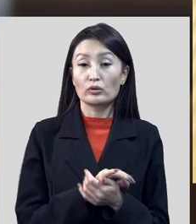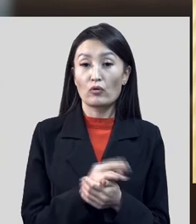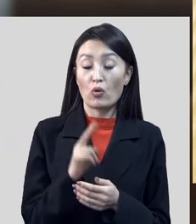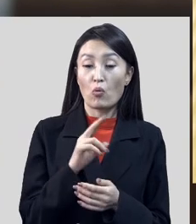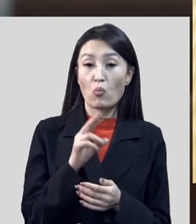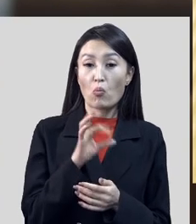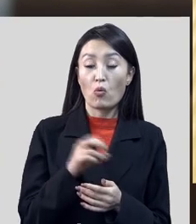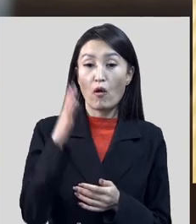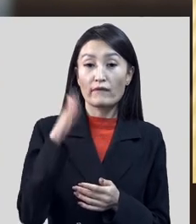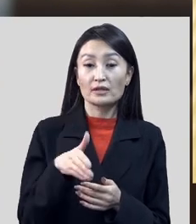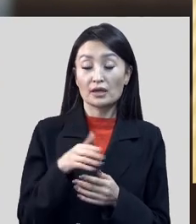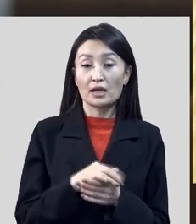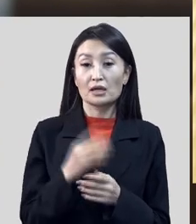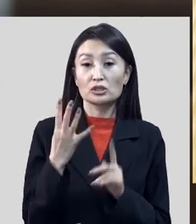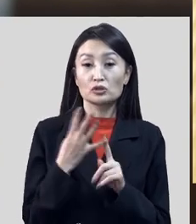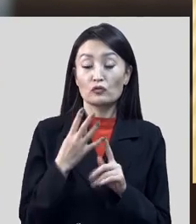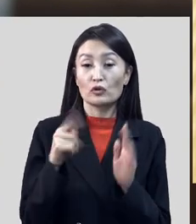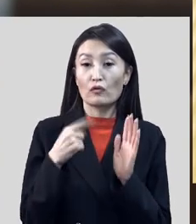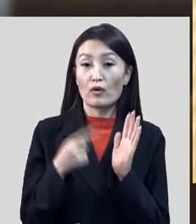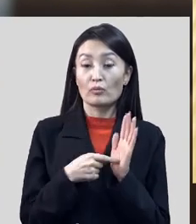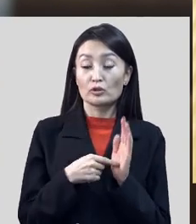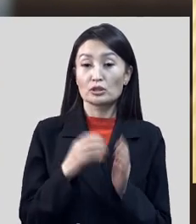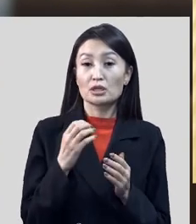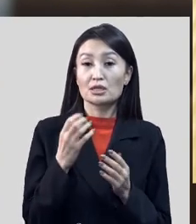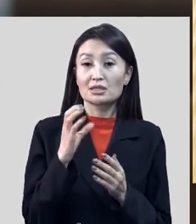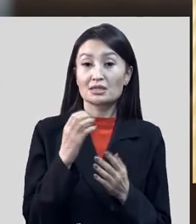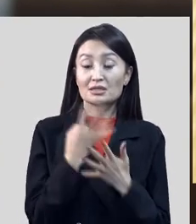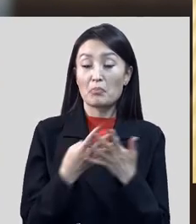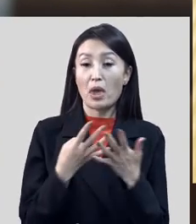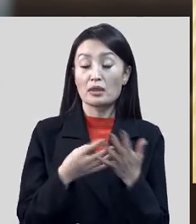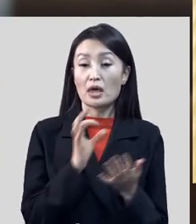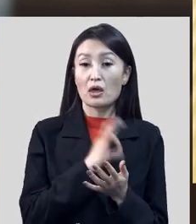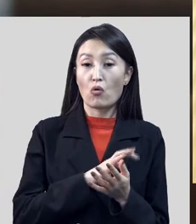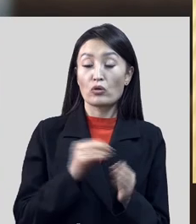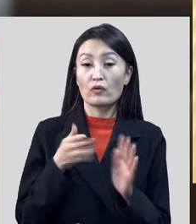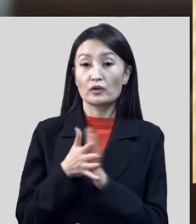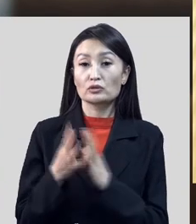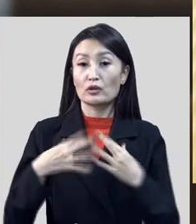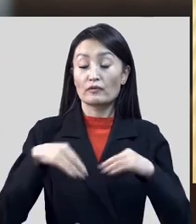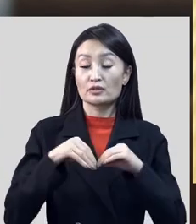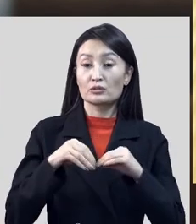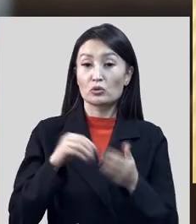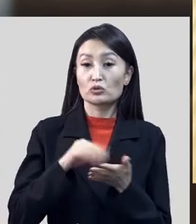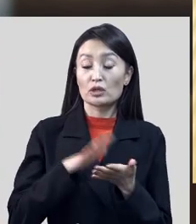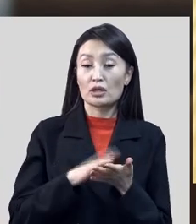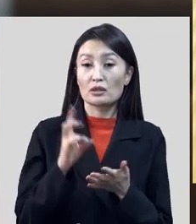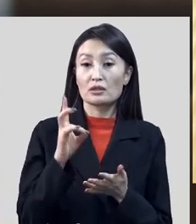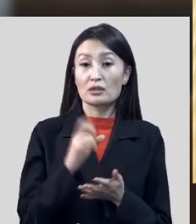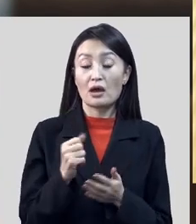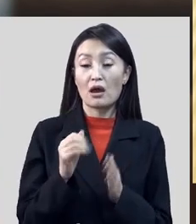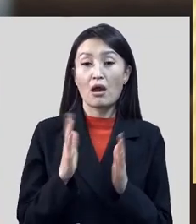вертикали четвертый вопрос смета доходов и расходов семьи устанавливаемая на